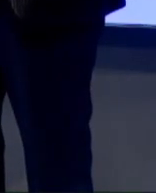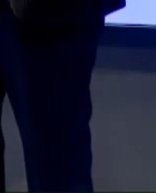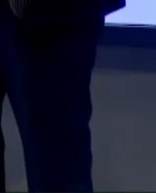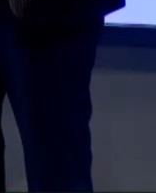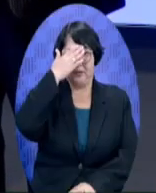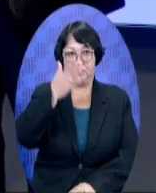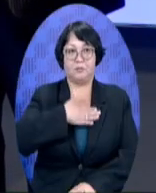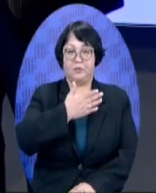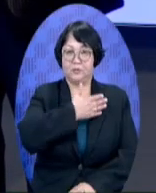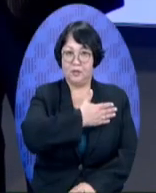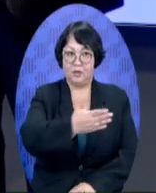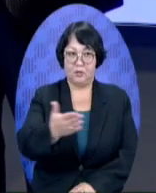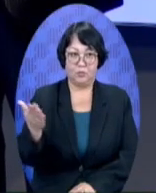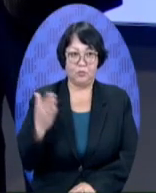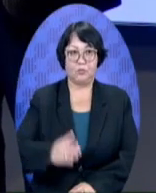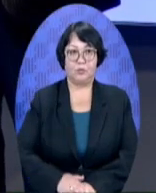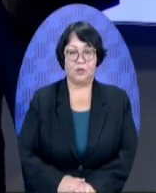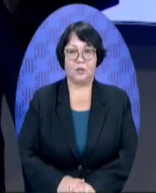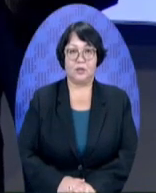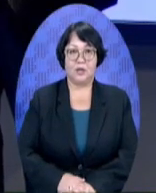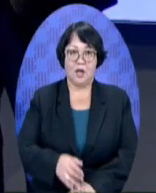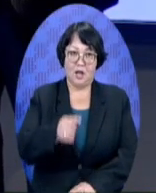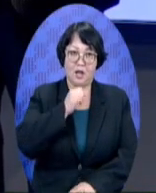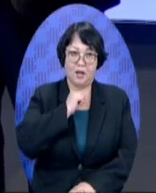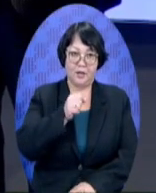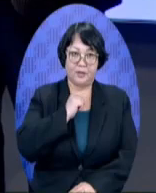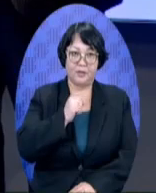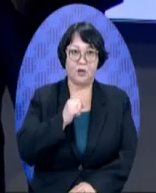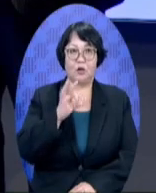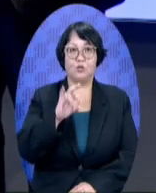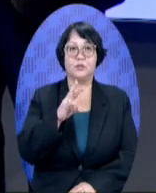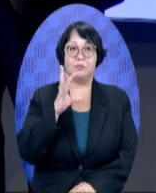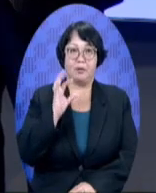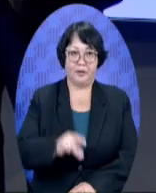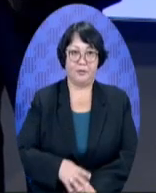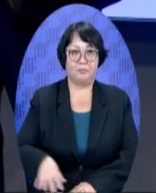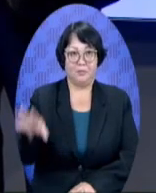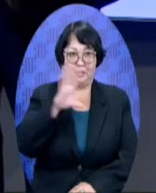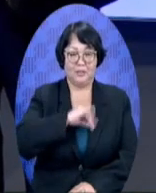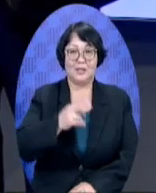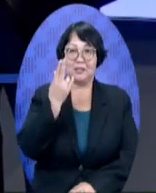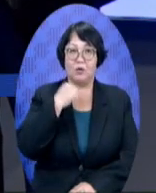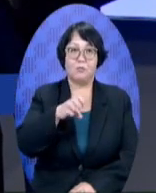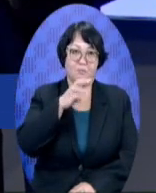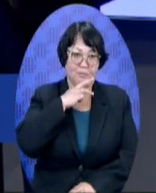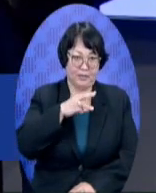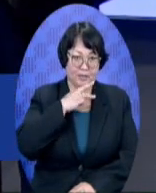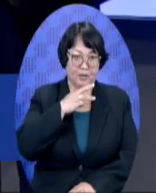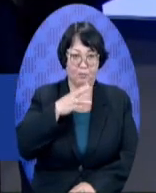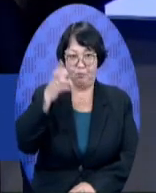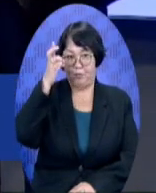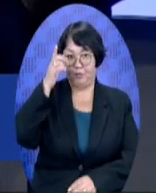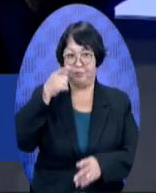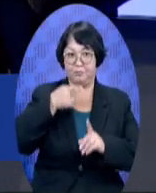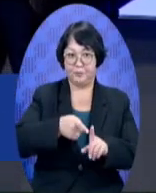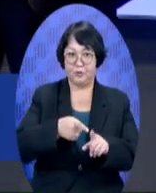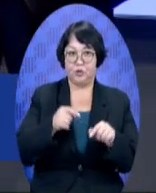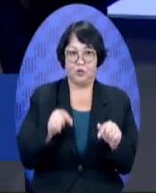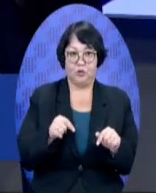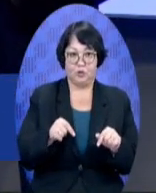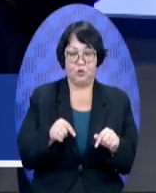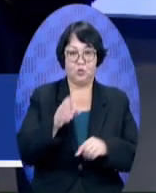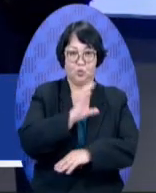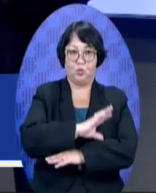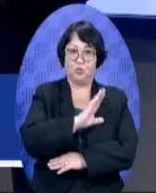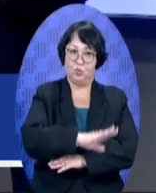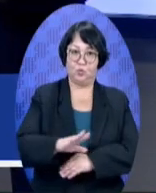Сайн байцгаана үзэгчдээ. Студид сэтгүүлч үлдэл ярьчих юм. Бид цагийн хөр төлбөрийнхөө боловсруулалтын булангаар өнөөдөр